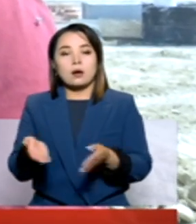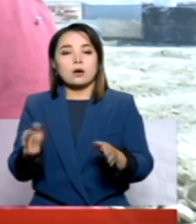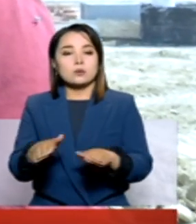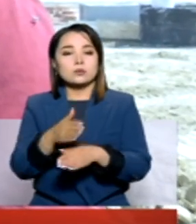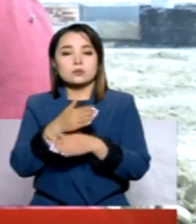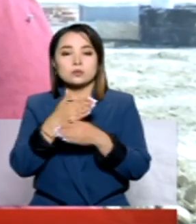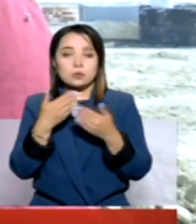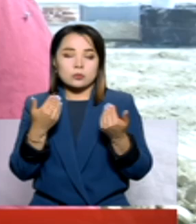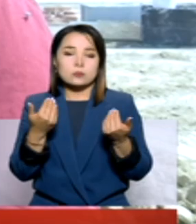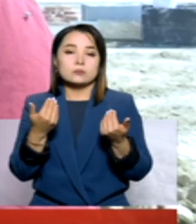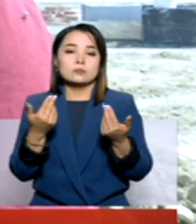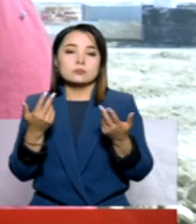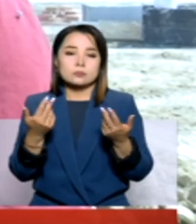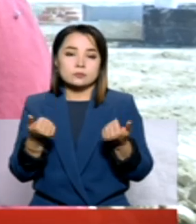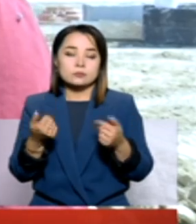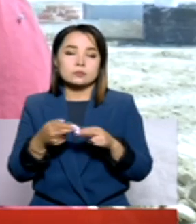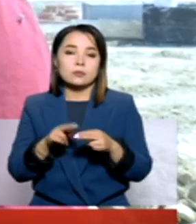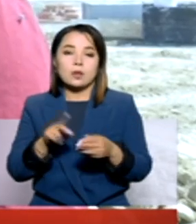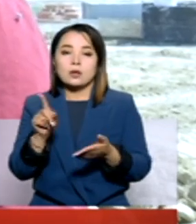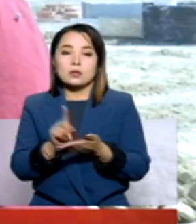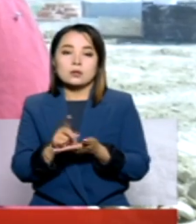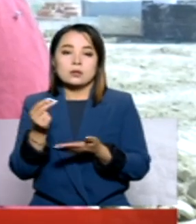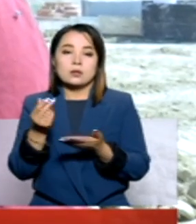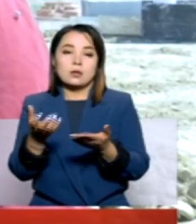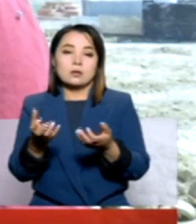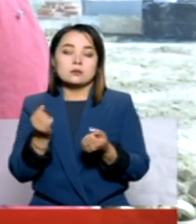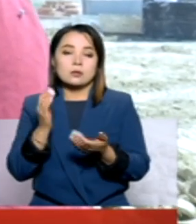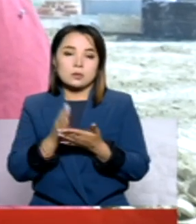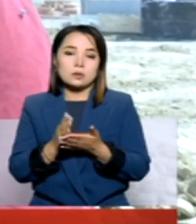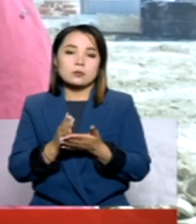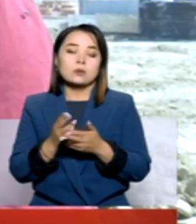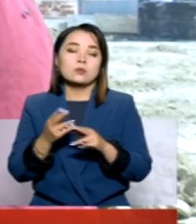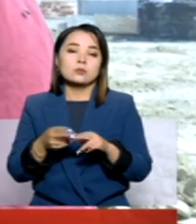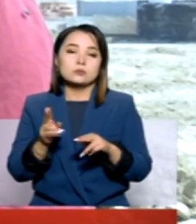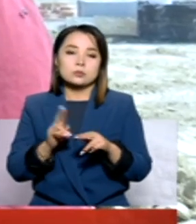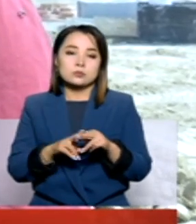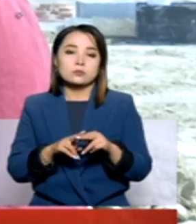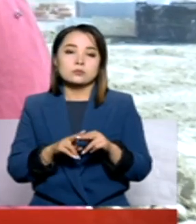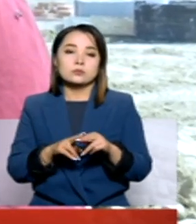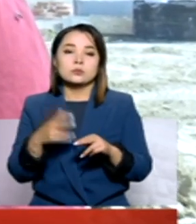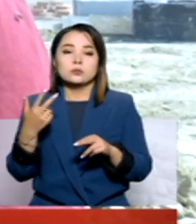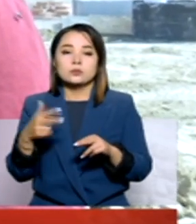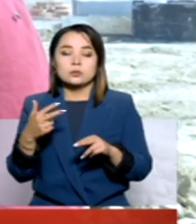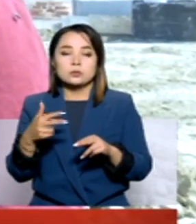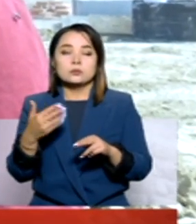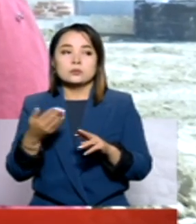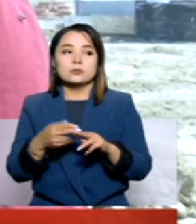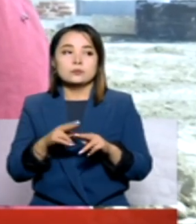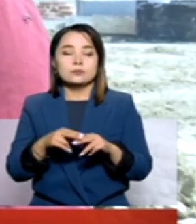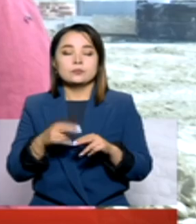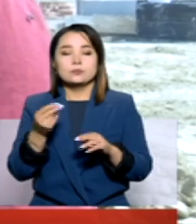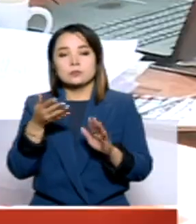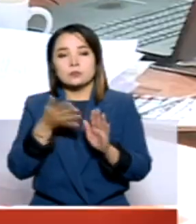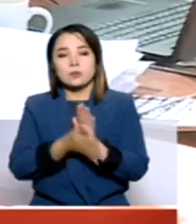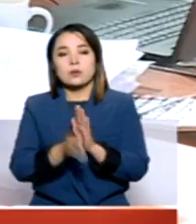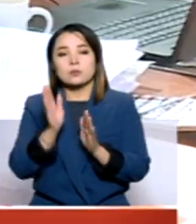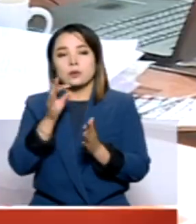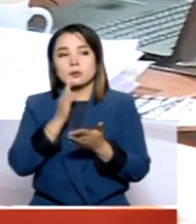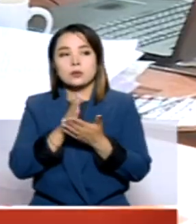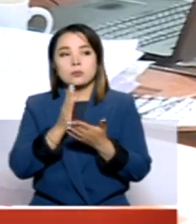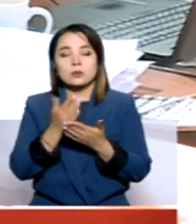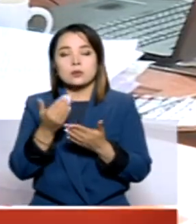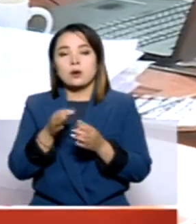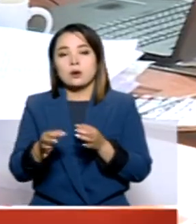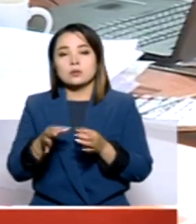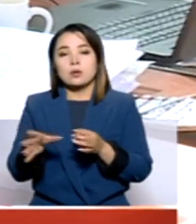жоқ. Тиісті қаражатты алдық. Енді сол отын суға енді сол қаражат жұмсаймыз енді.